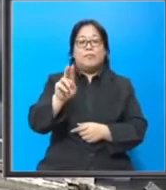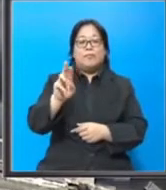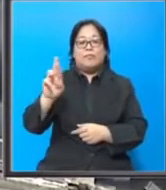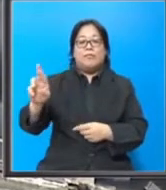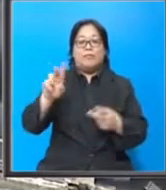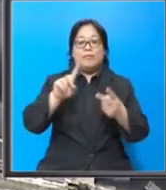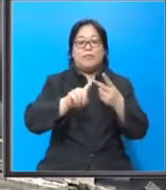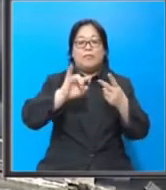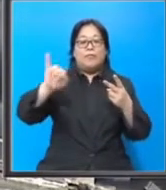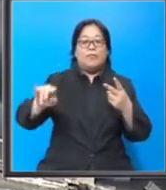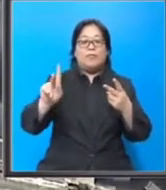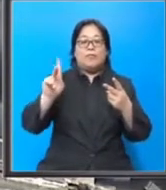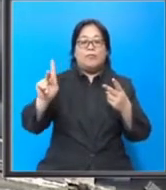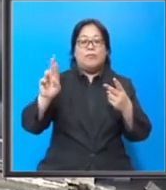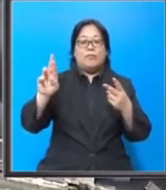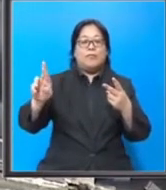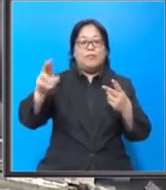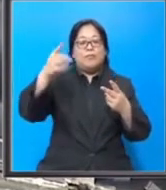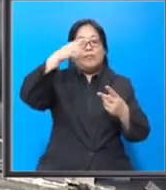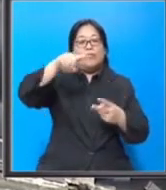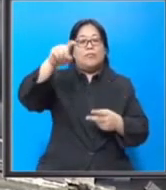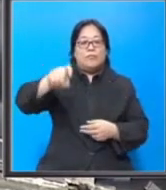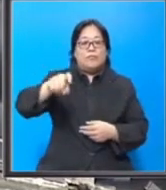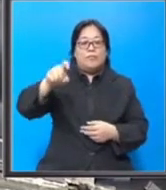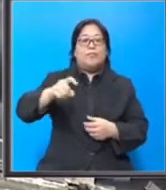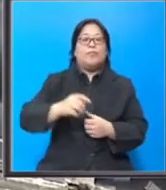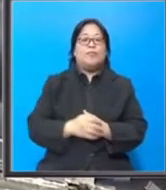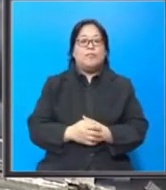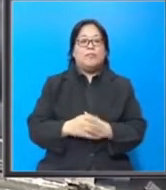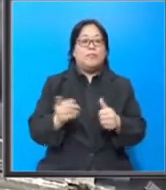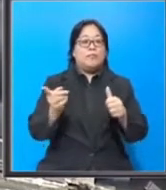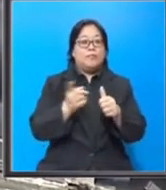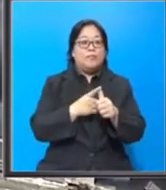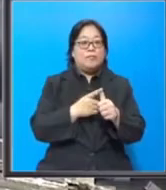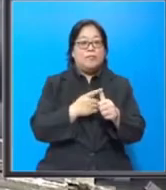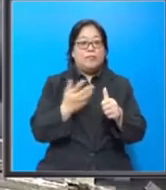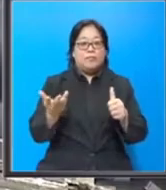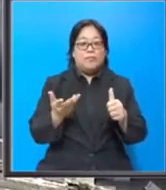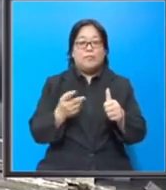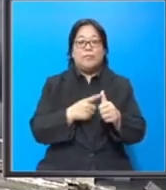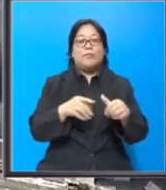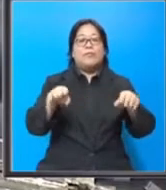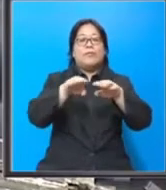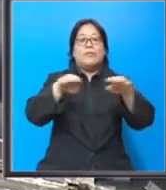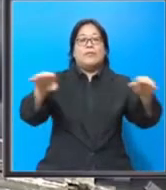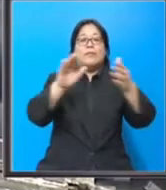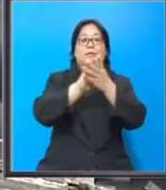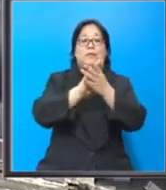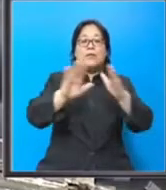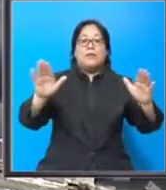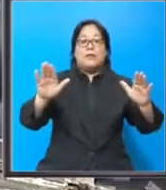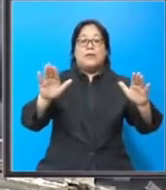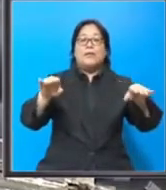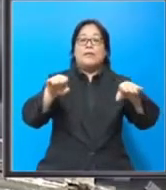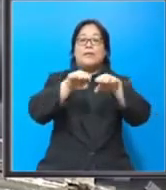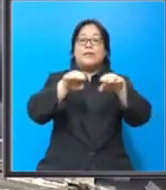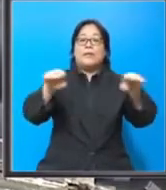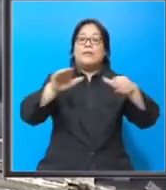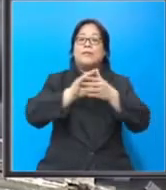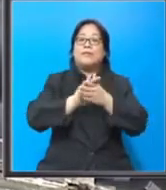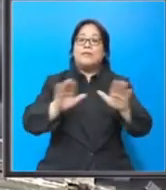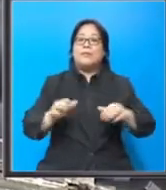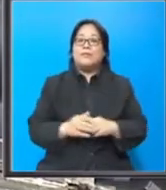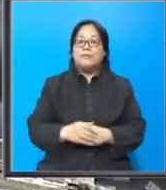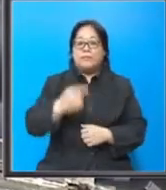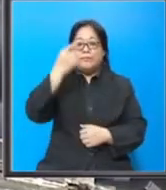raya dan juga coba canggih layer untuk memastikan yang pertama tapi selamatan tersebut berada pada tahap yang